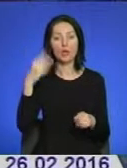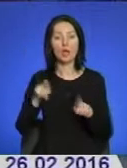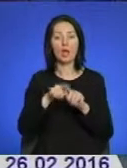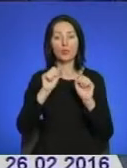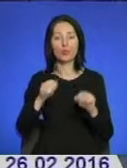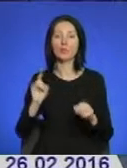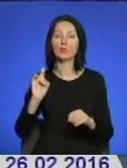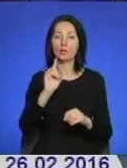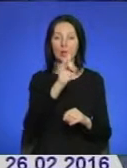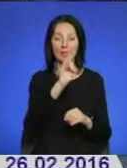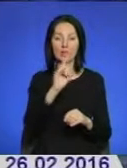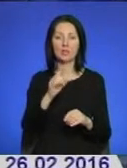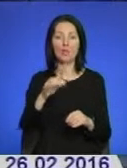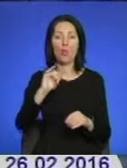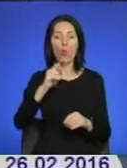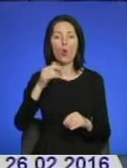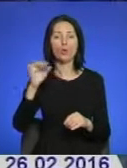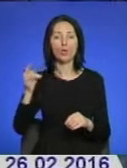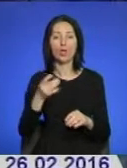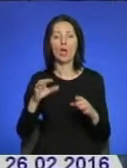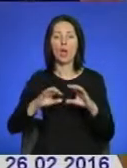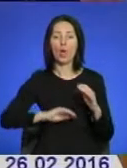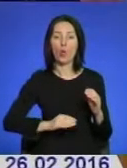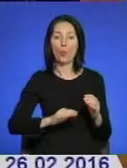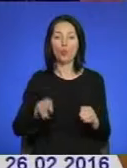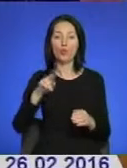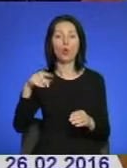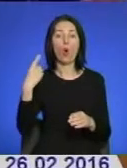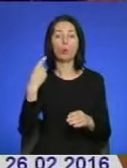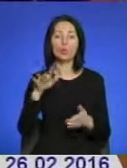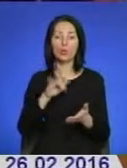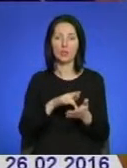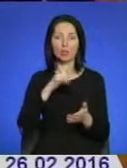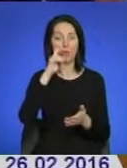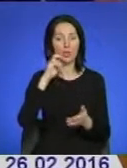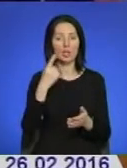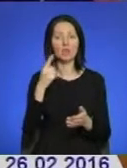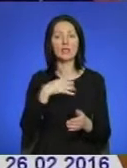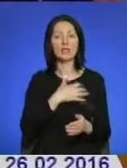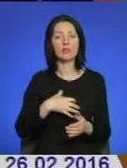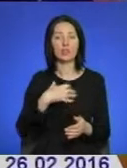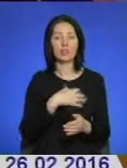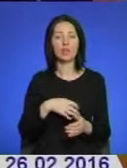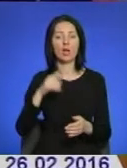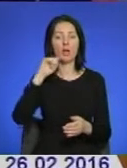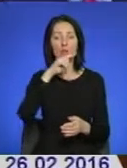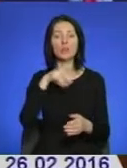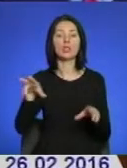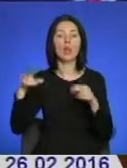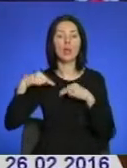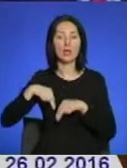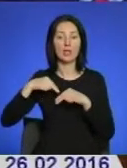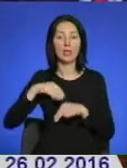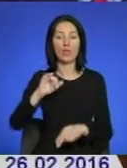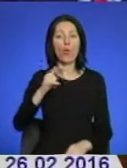авіарейсів угорської компанії до обласного центру. Україна – одна з найважливіших економічних партнерів Угорщини. Втім,